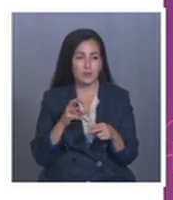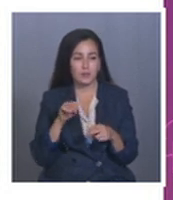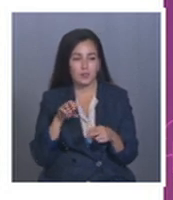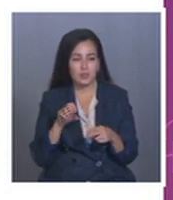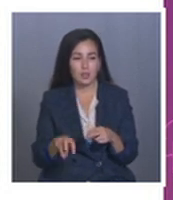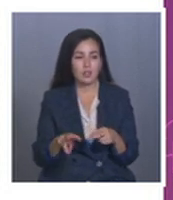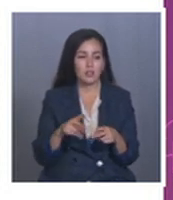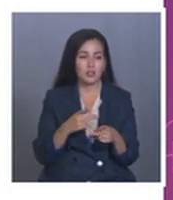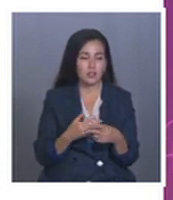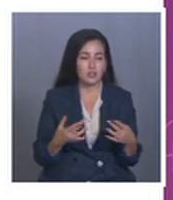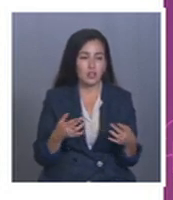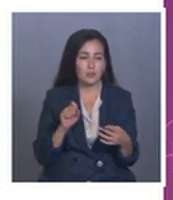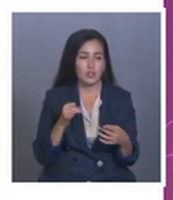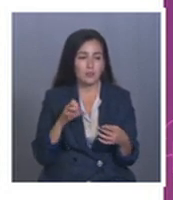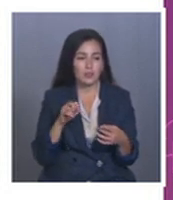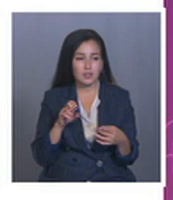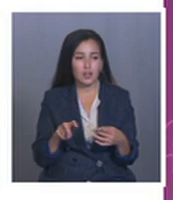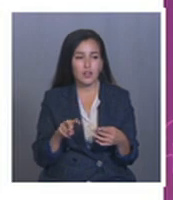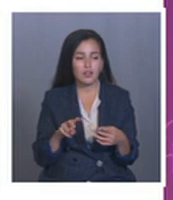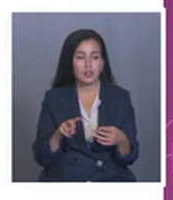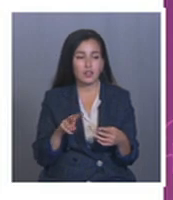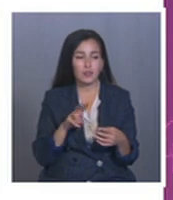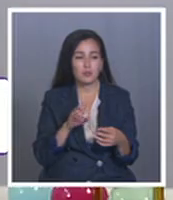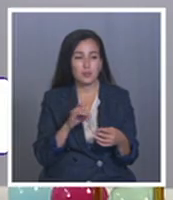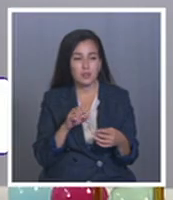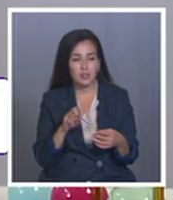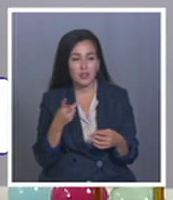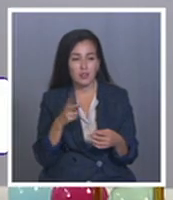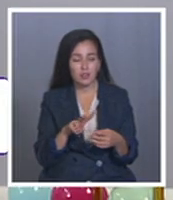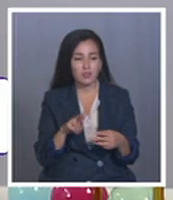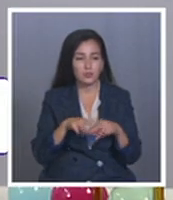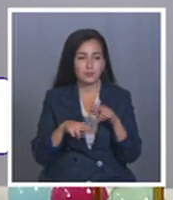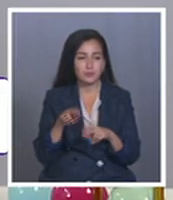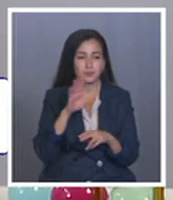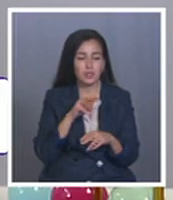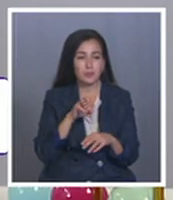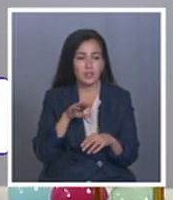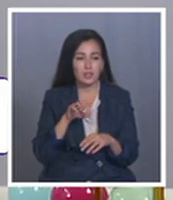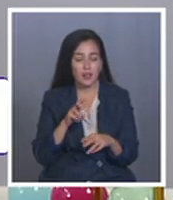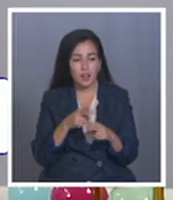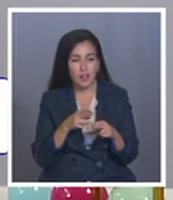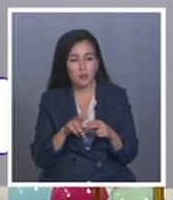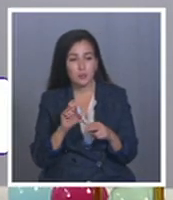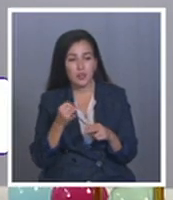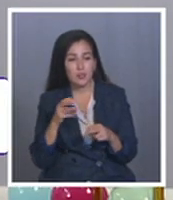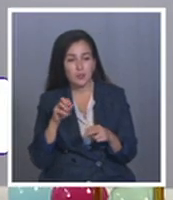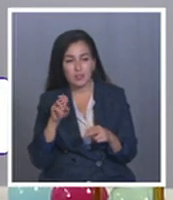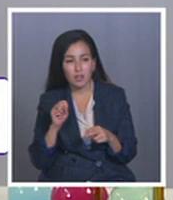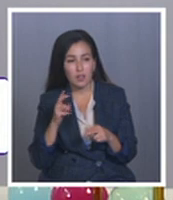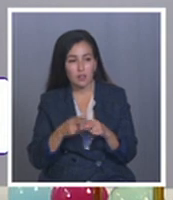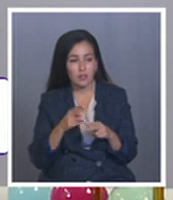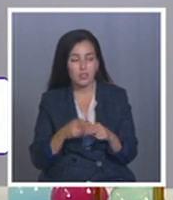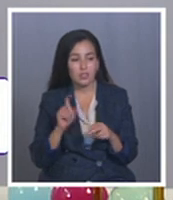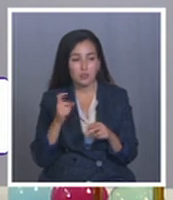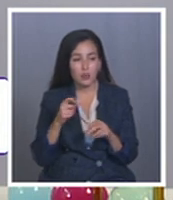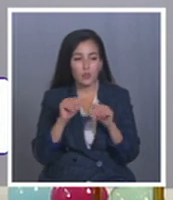немесе биметалдар мен биметалдардан тұруы мүмкін. Металдар мен биметалдардан тұратын қосылыстардың химиялық